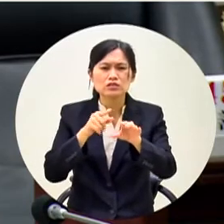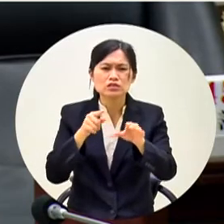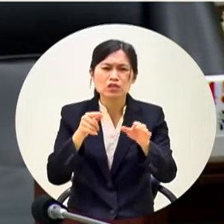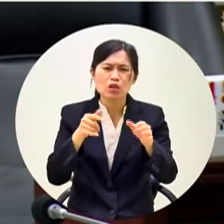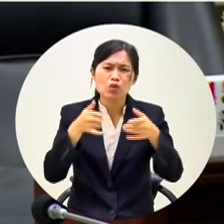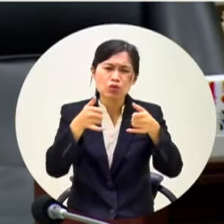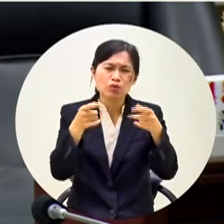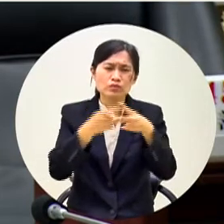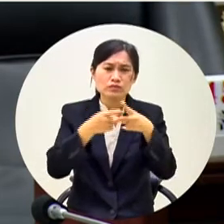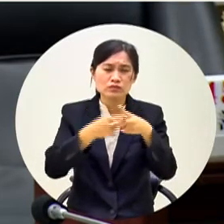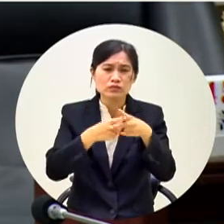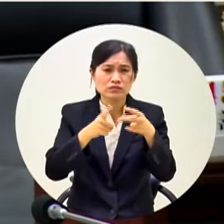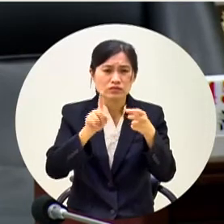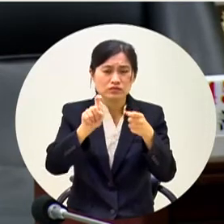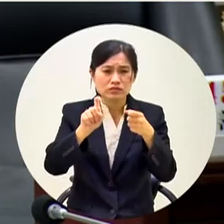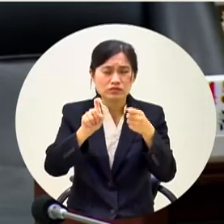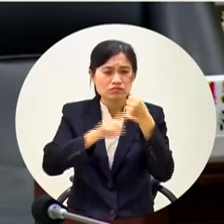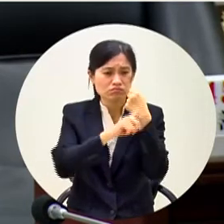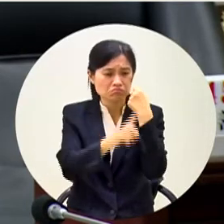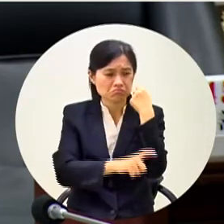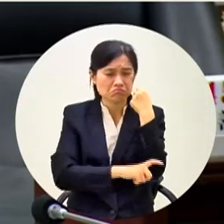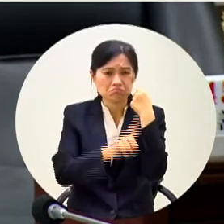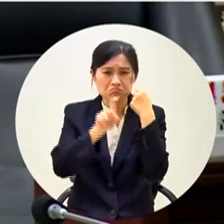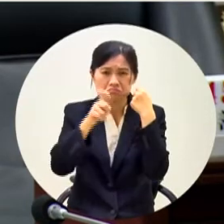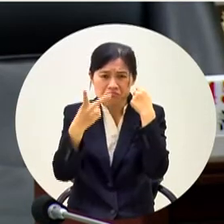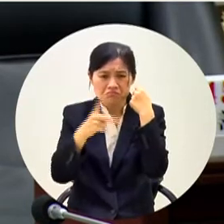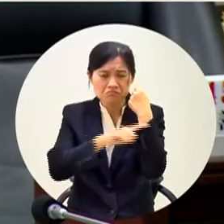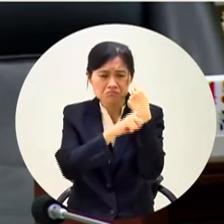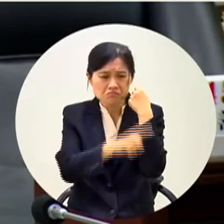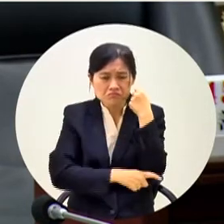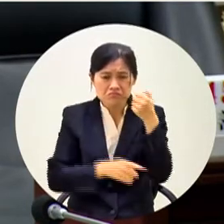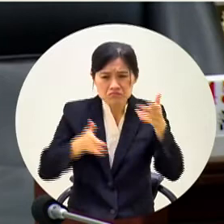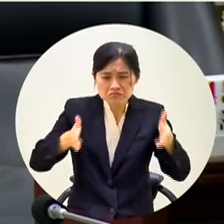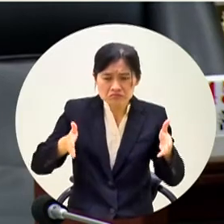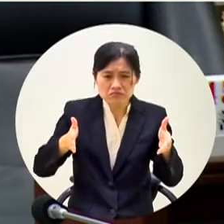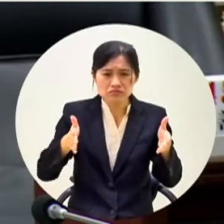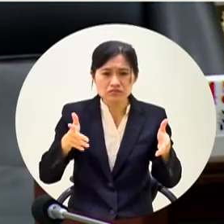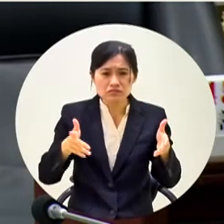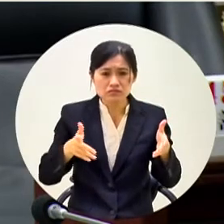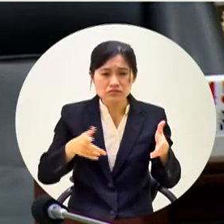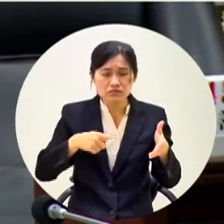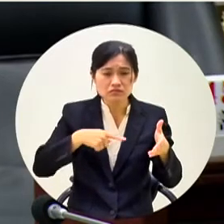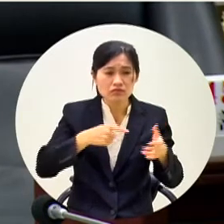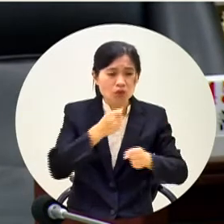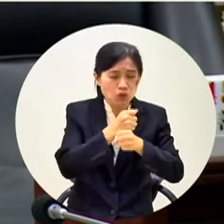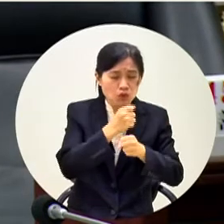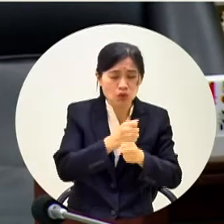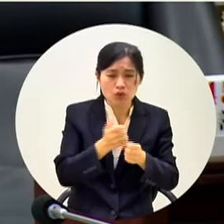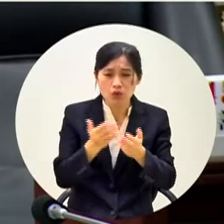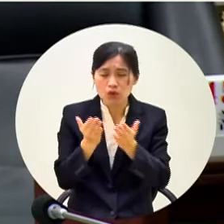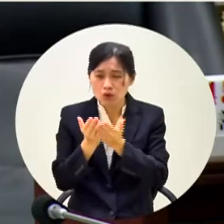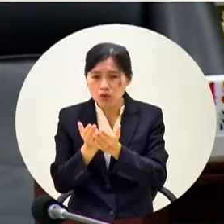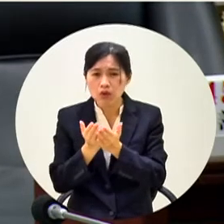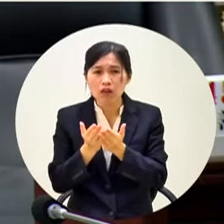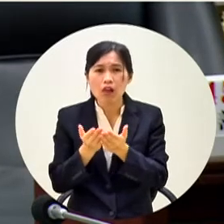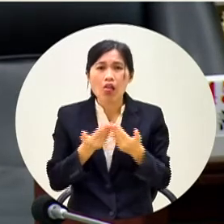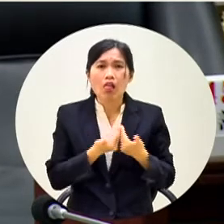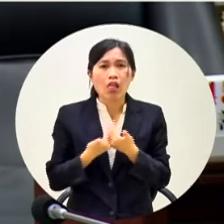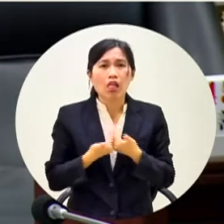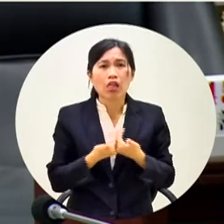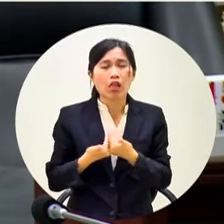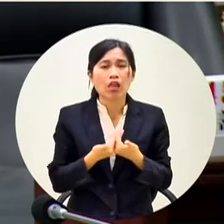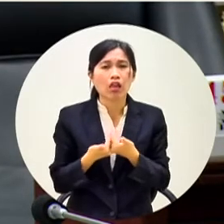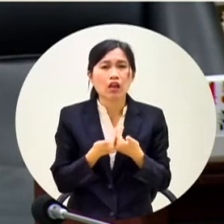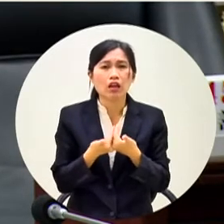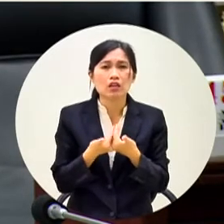尔啦。啊！你要哪有遐人？这个上下班时间啊，出来规个挤个遐啊，这时到你